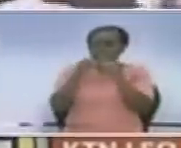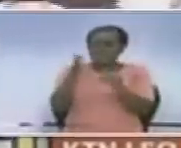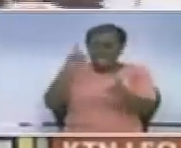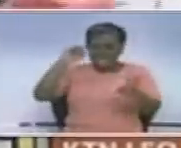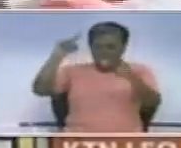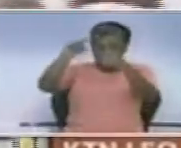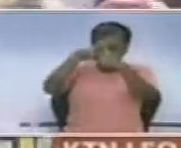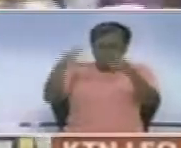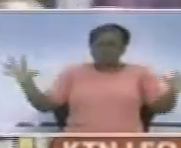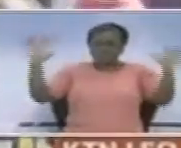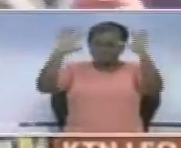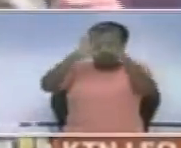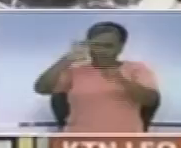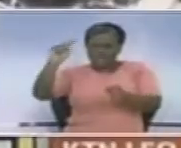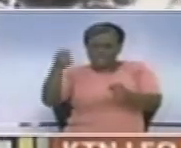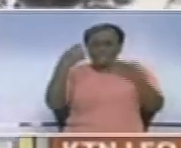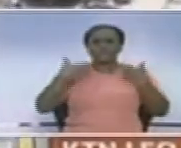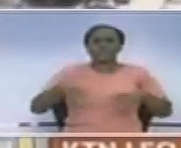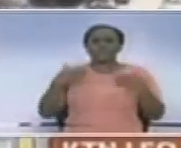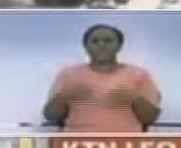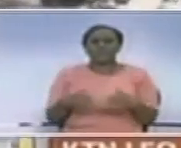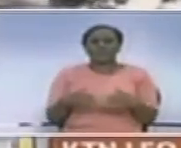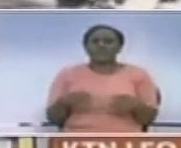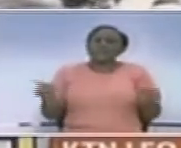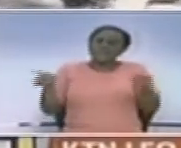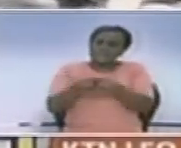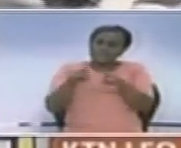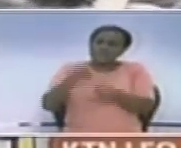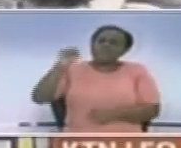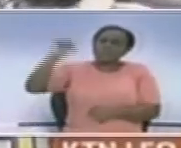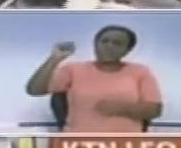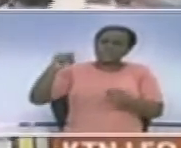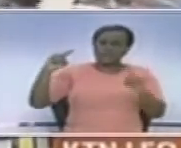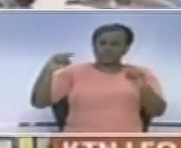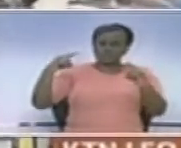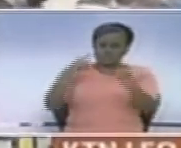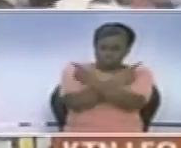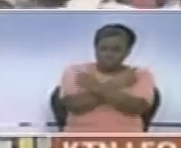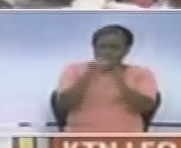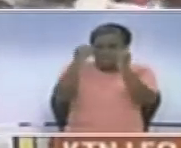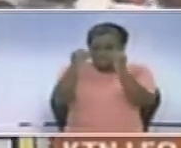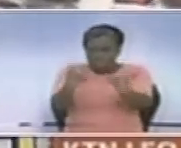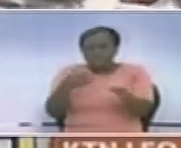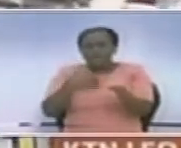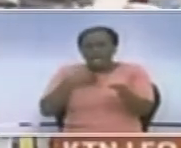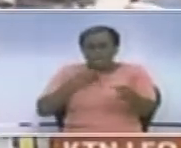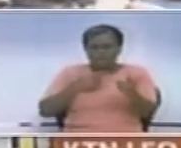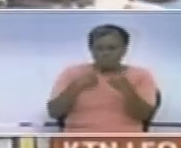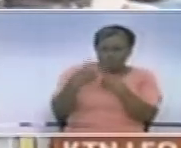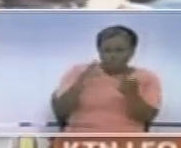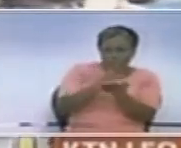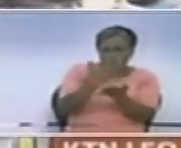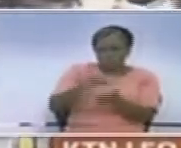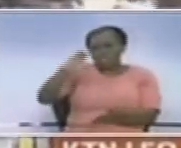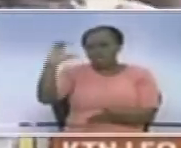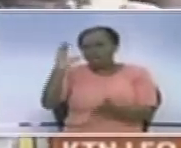la kuwaleta Wakenya pamoja. Hukuwa na siasa wakitofautiana, iwepo kutakuwepo kwa mdahalo kati ya muungano wa